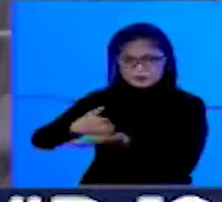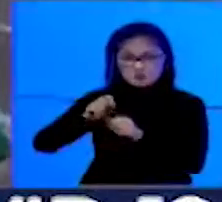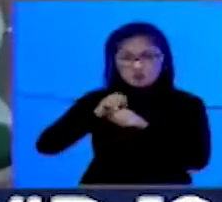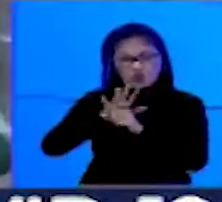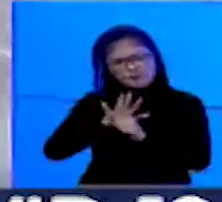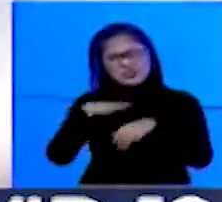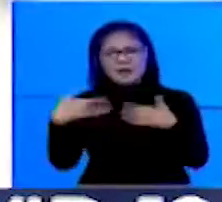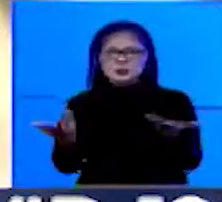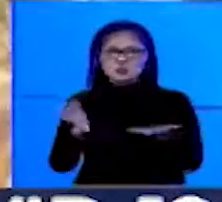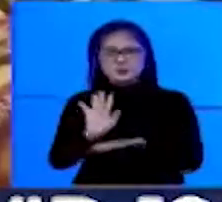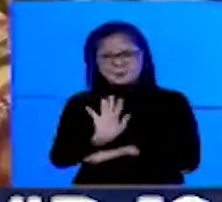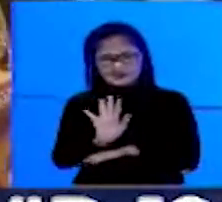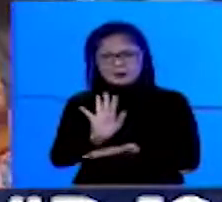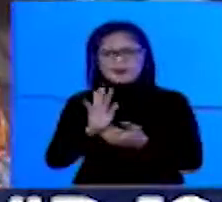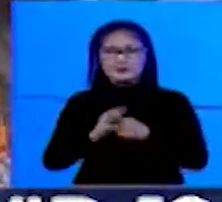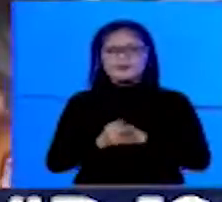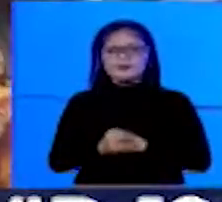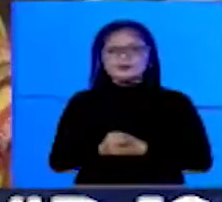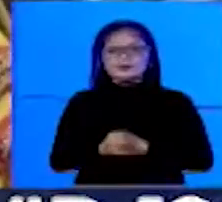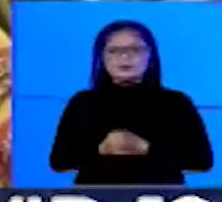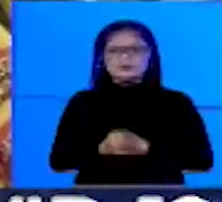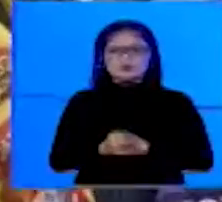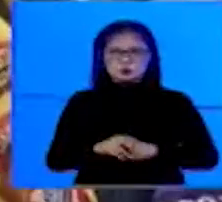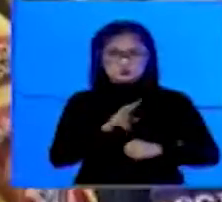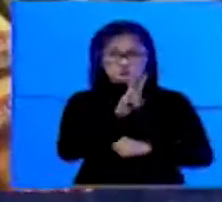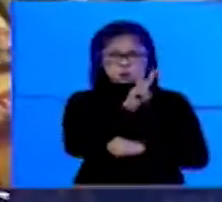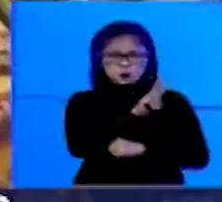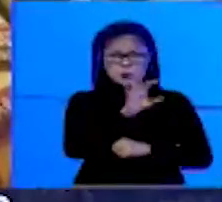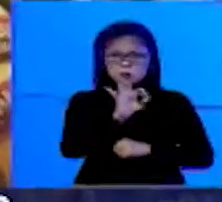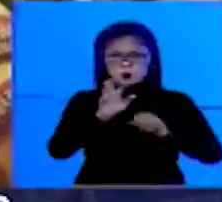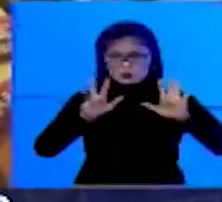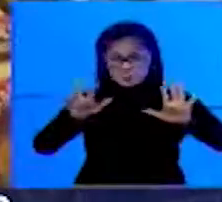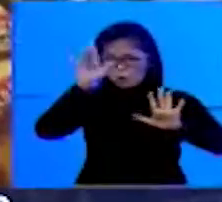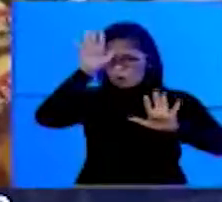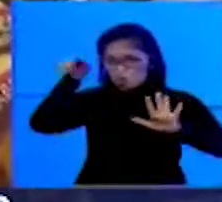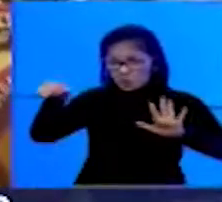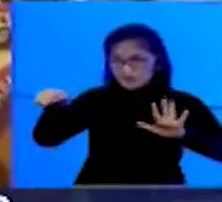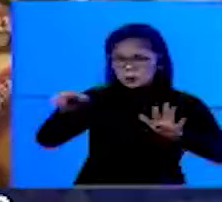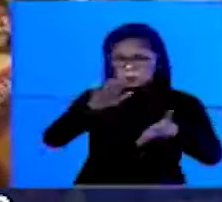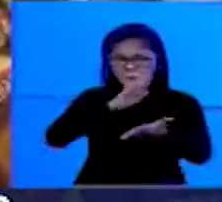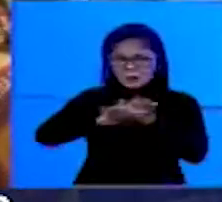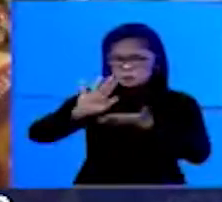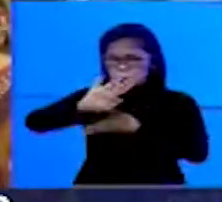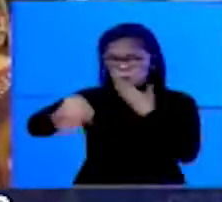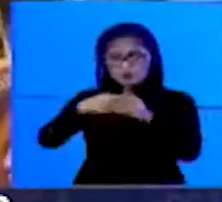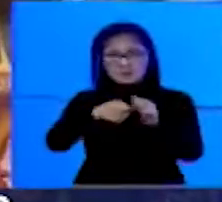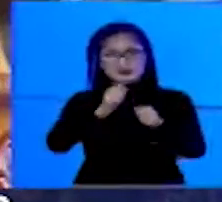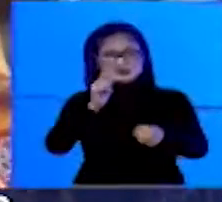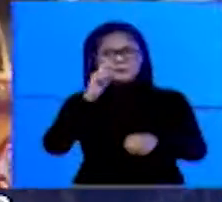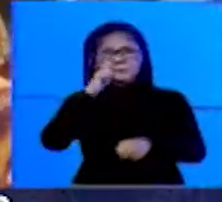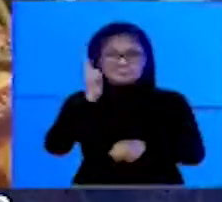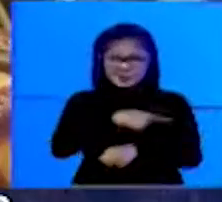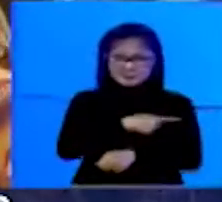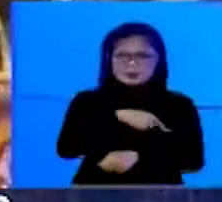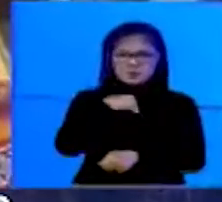tidak. Kemudian dari 209 orang ini, kita lakukan semuanya rapid test karena kita tahu